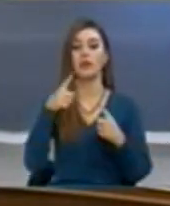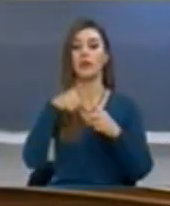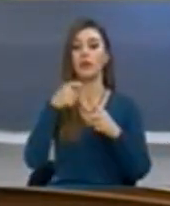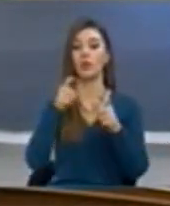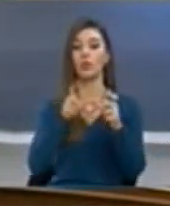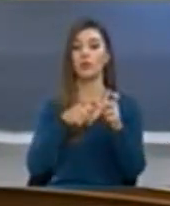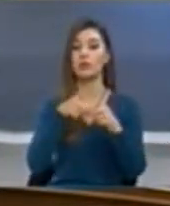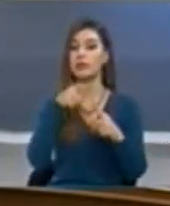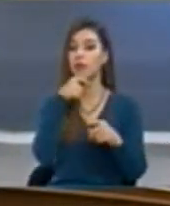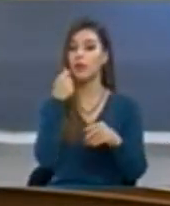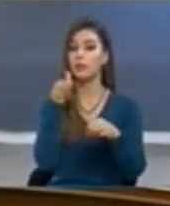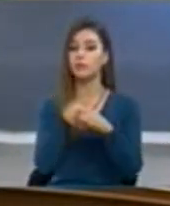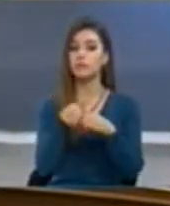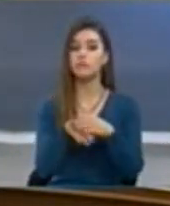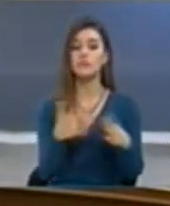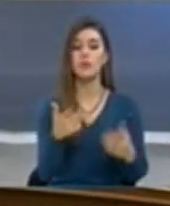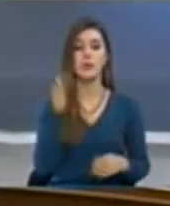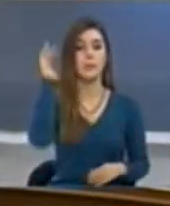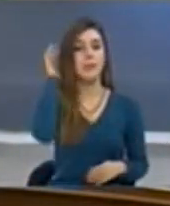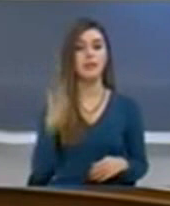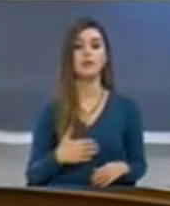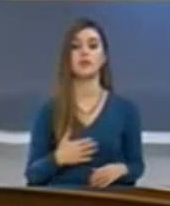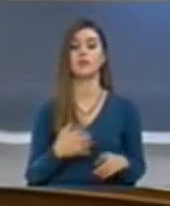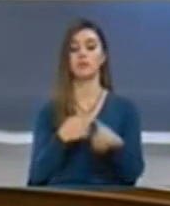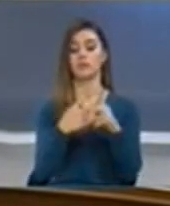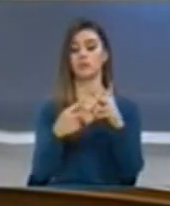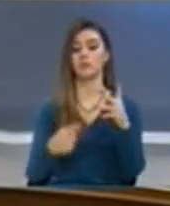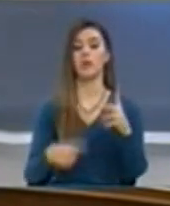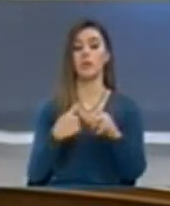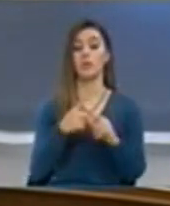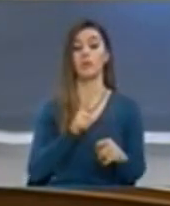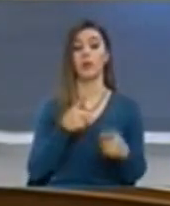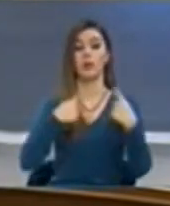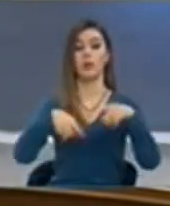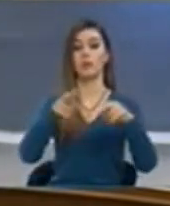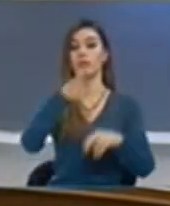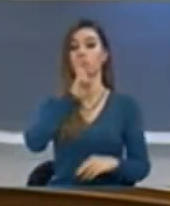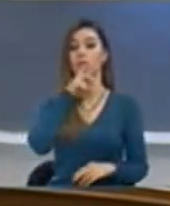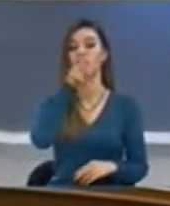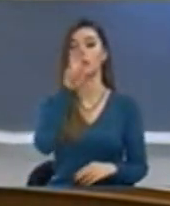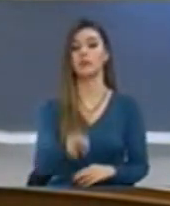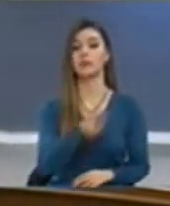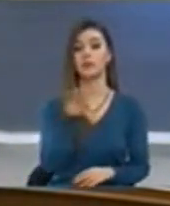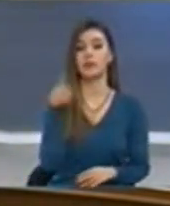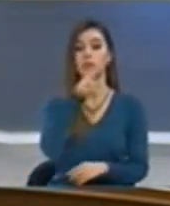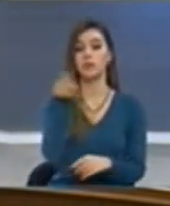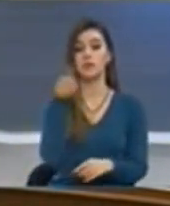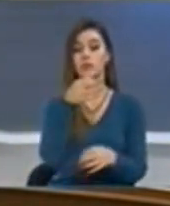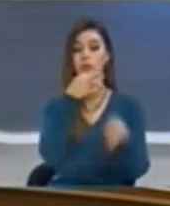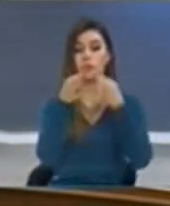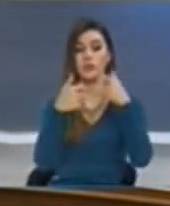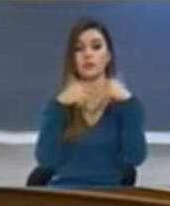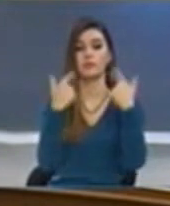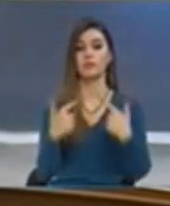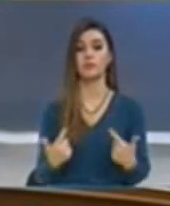me radhë, sikurse në ministrinë tonë, dhe pastaj mbetet tek autoritetet zvicerane ose për pyetje shtesë apo të shqyrtojmë se si të veprojmë